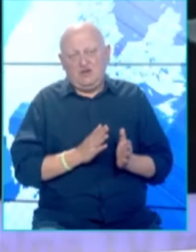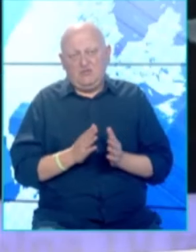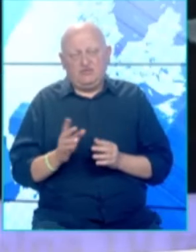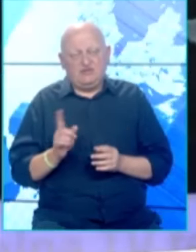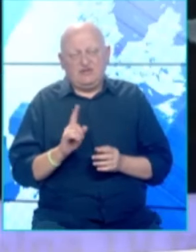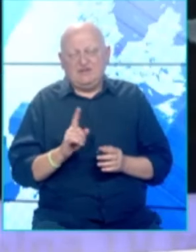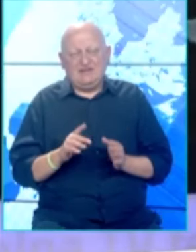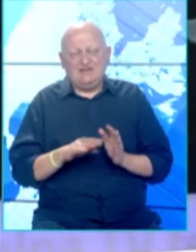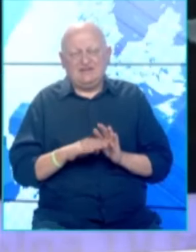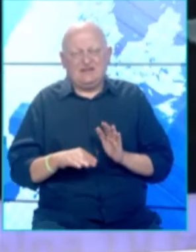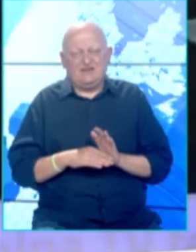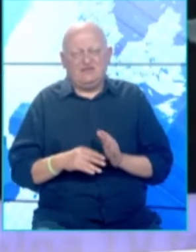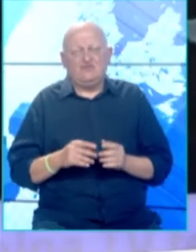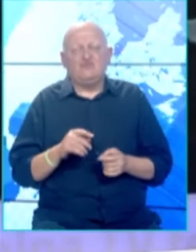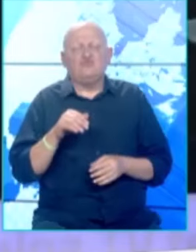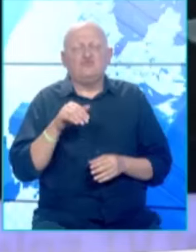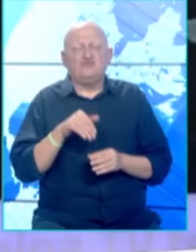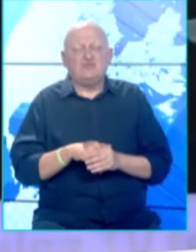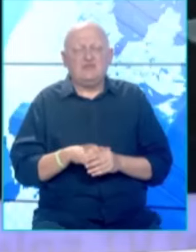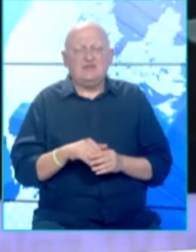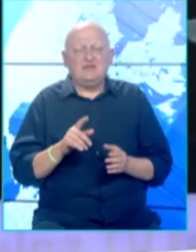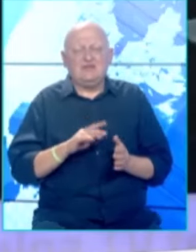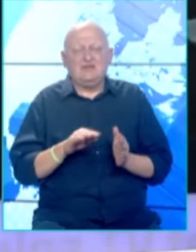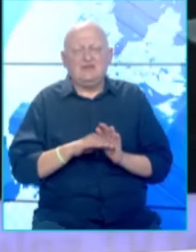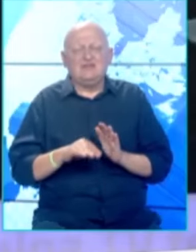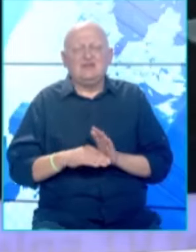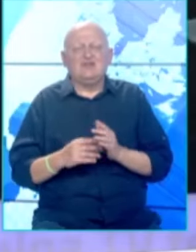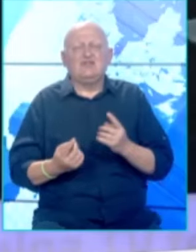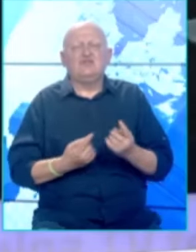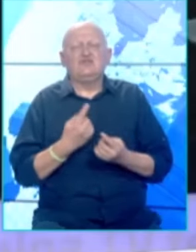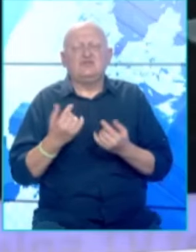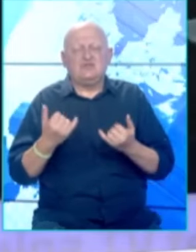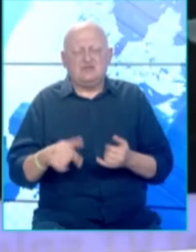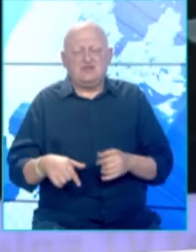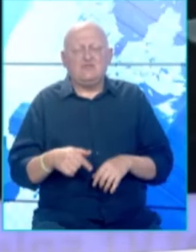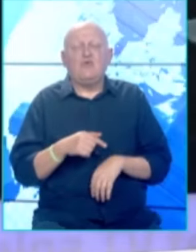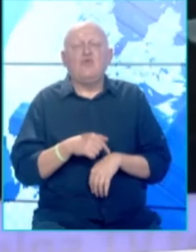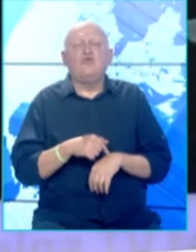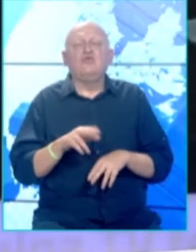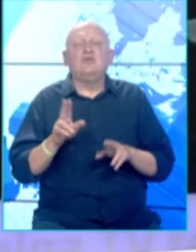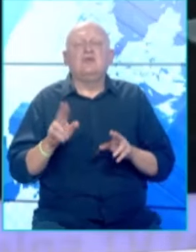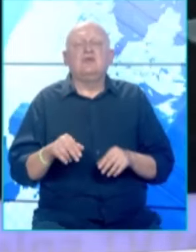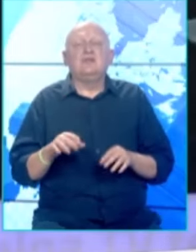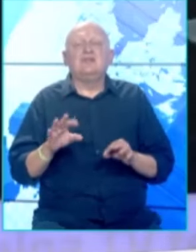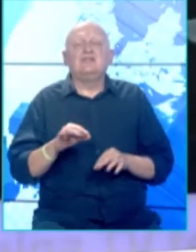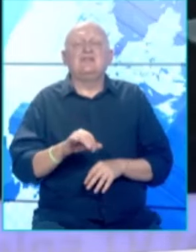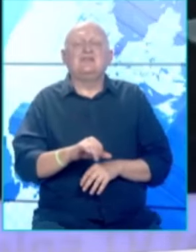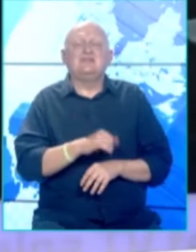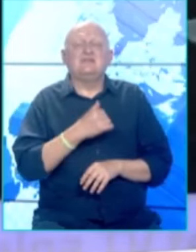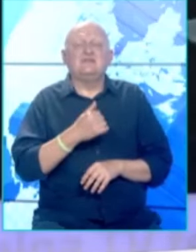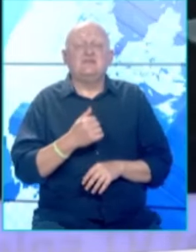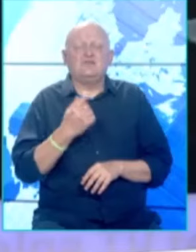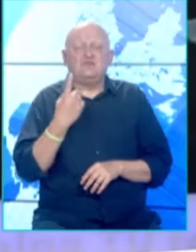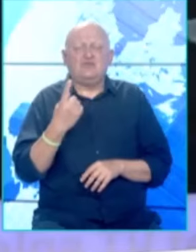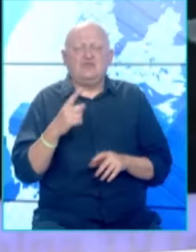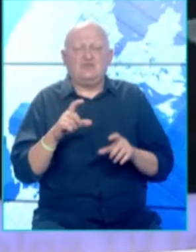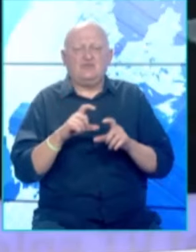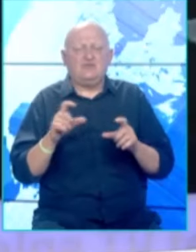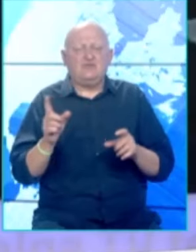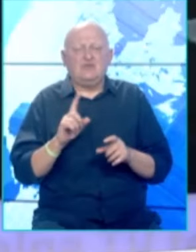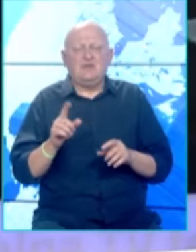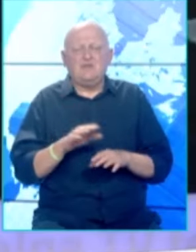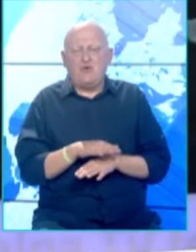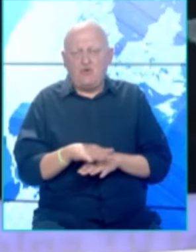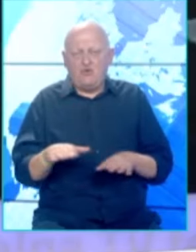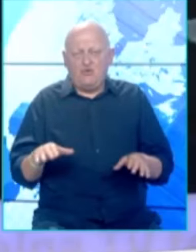nije nezakonita. Dakle, u stvari, nezakonito je stanje koje imamo. Mi sad u ovom trenutku imamo 10 godina jednu takvu instituciju koja nema